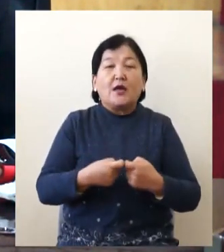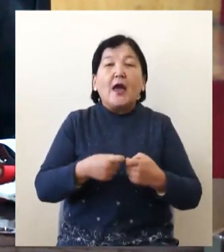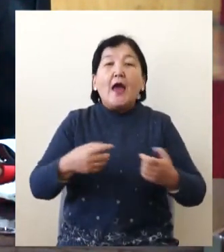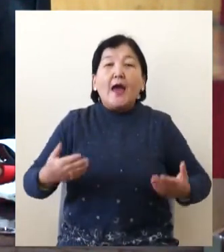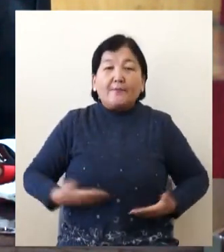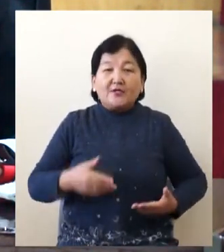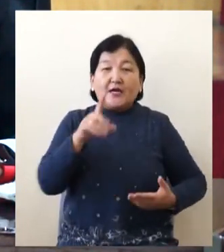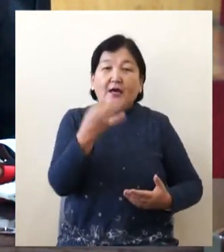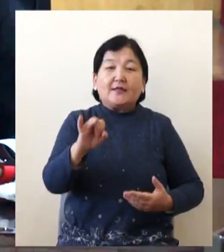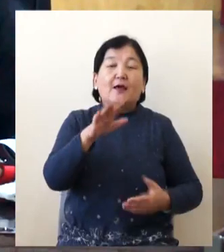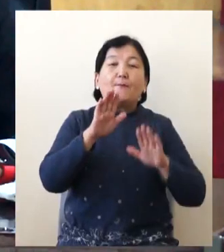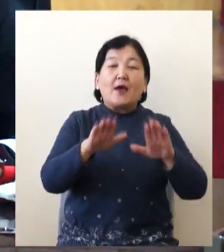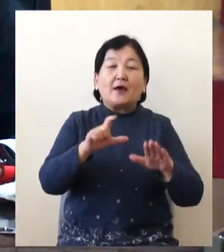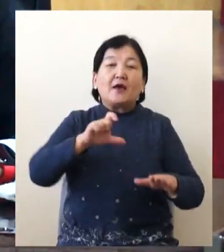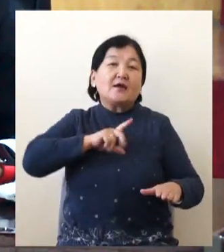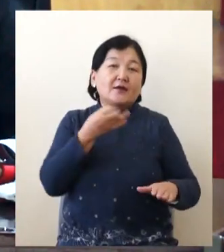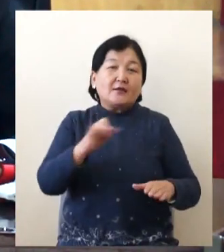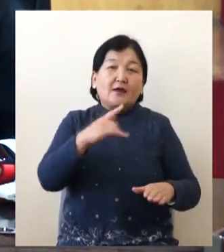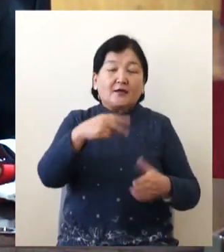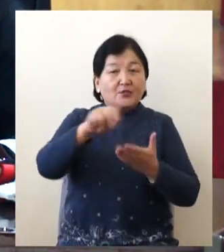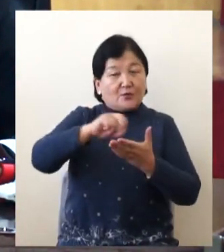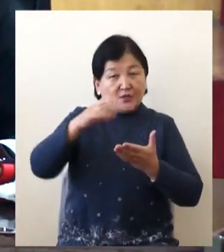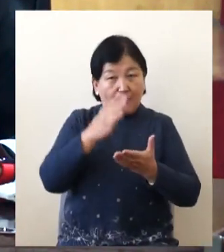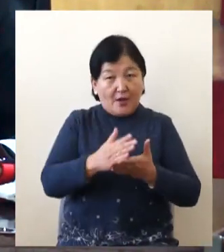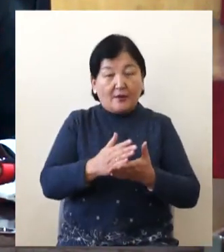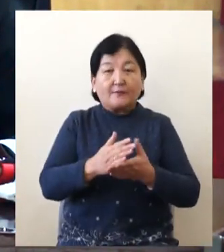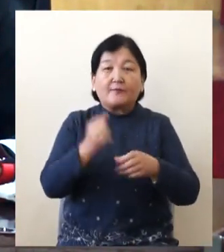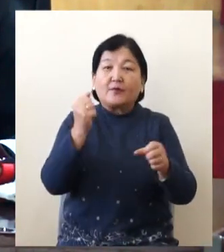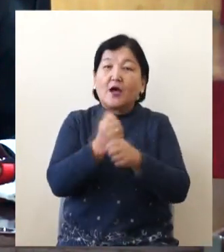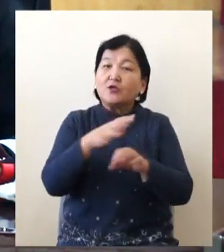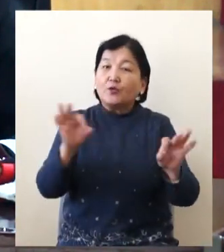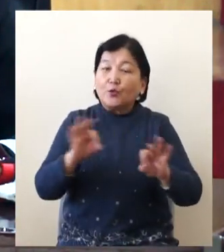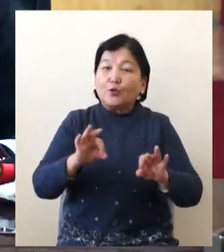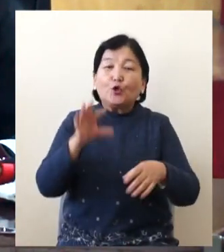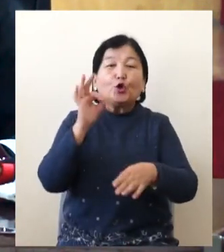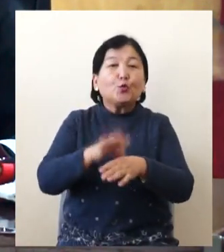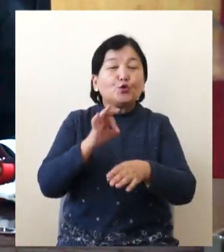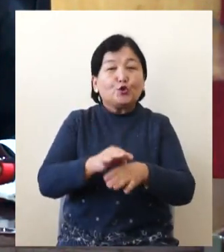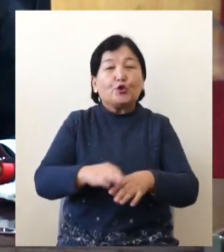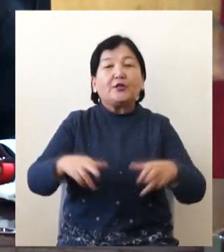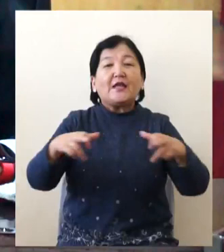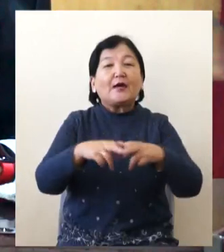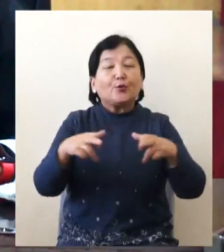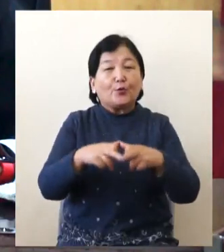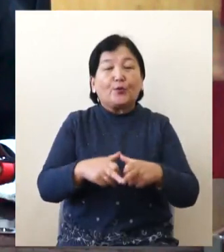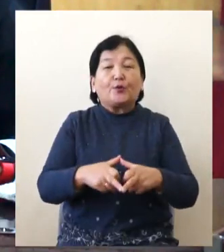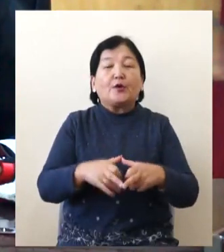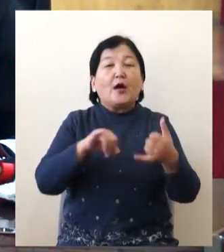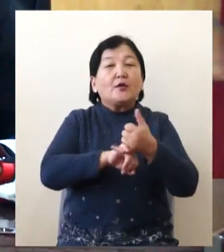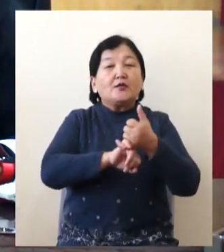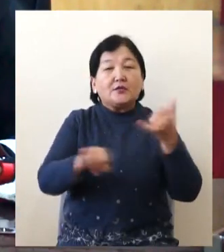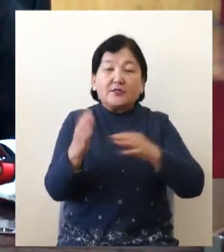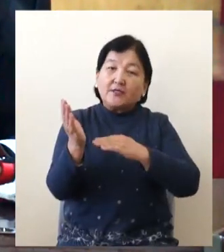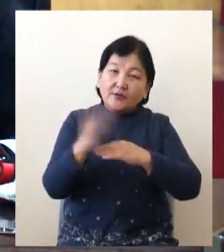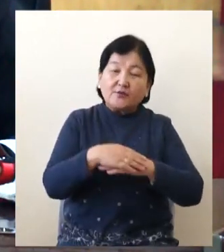амжиргаатай байх эрхтэй. Ажил гүйдэх, өвчлөх, тахир дутуу болох, бэлэвсрэх,